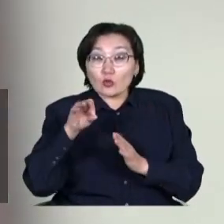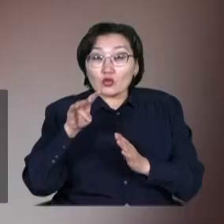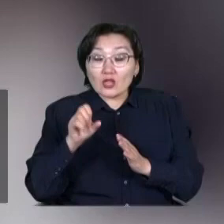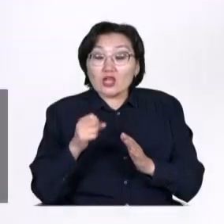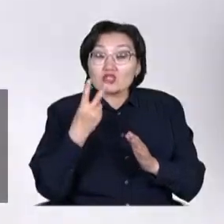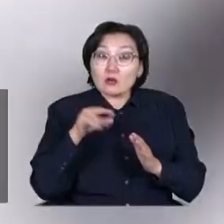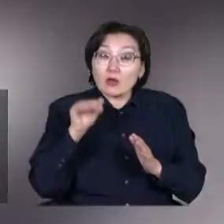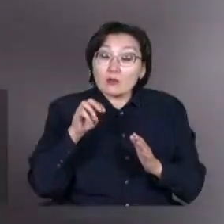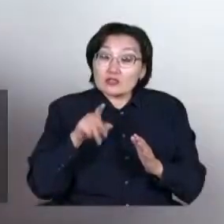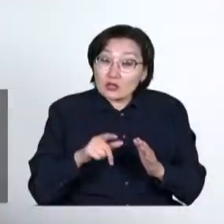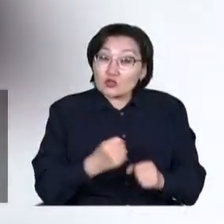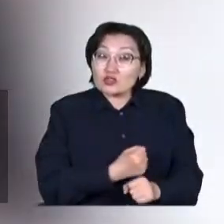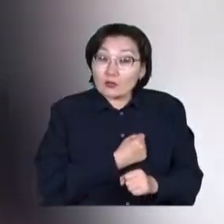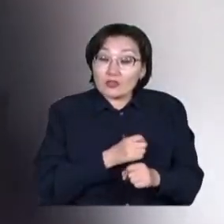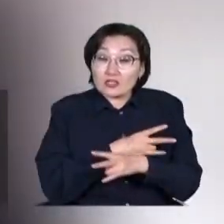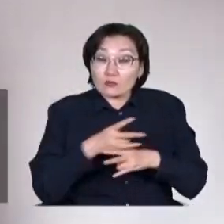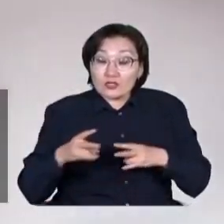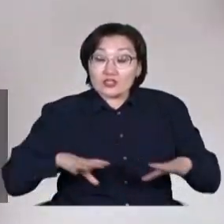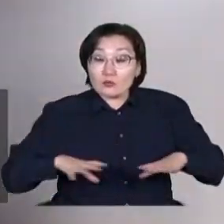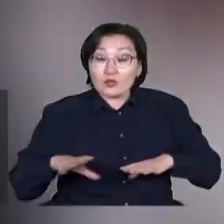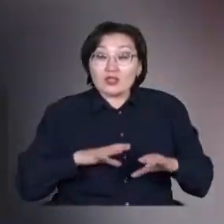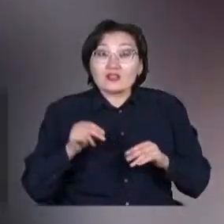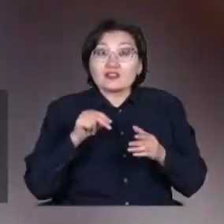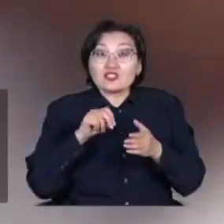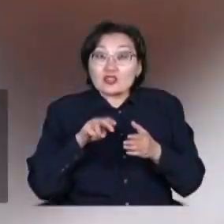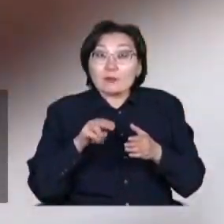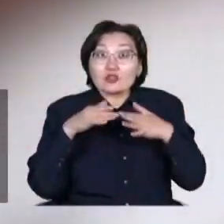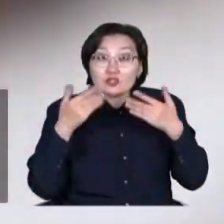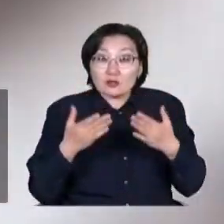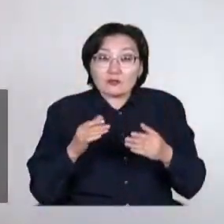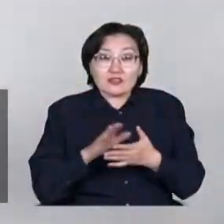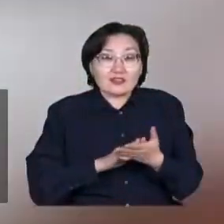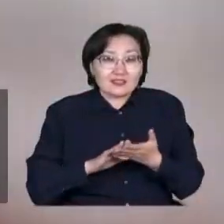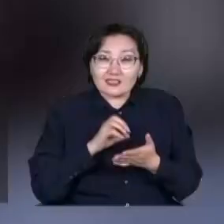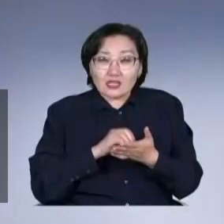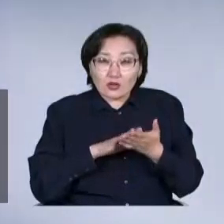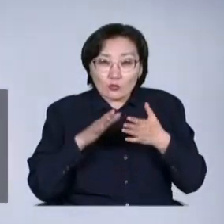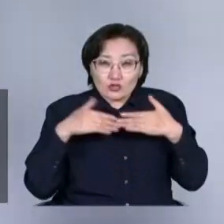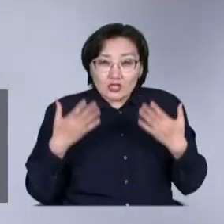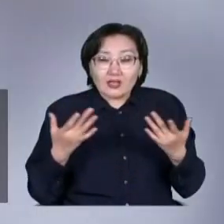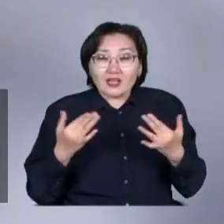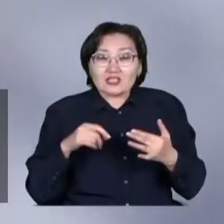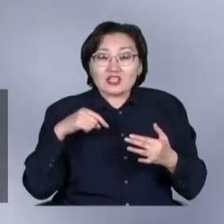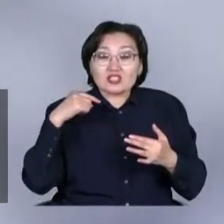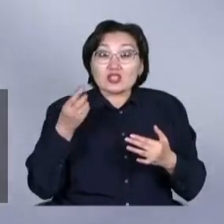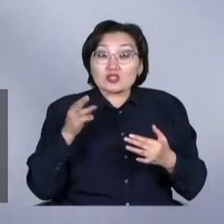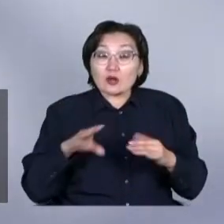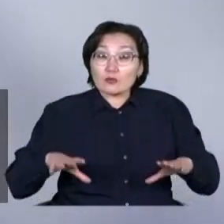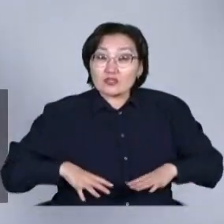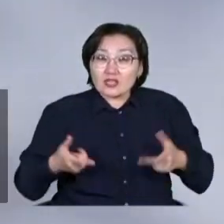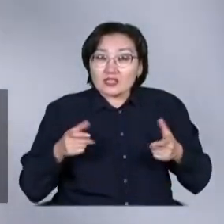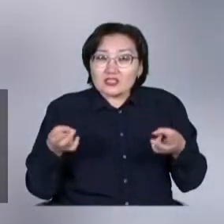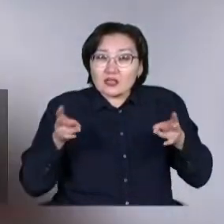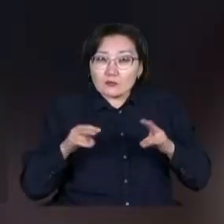мыңдығын. Өкініштісі, қырылған малдың бәрі чиптелмеген екен, демек еш жерде тіркелмеген тағы қанша бас жылқының қайда жатқаны